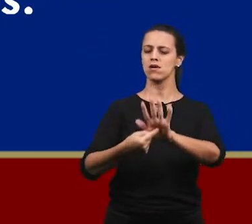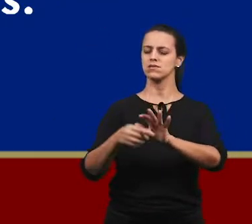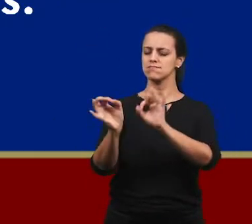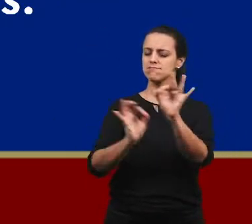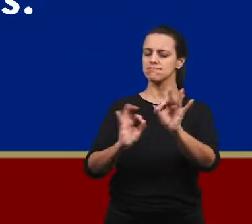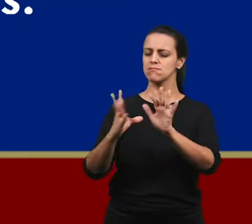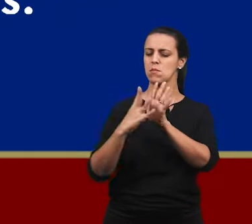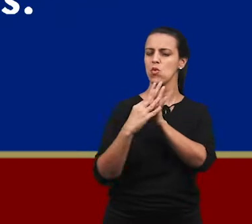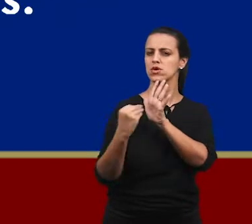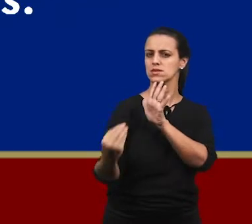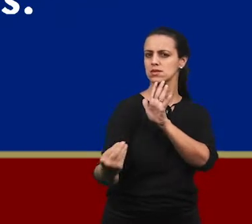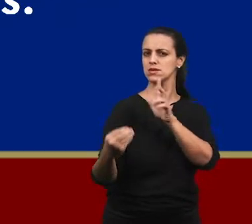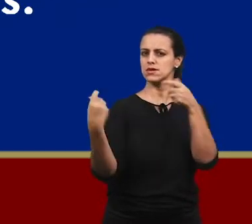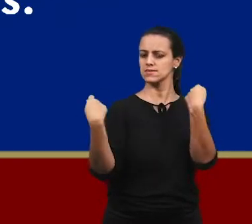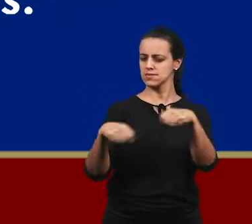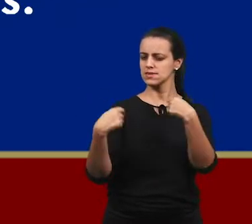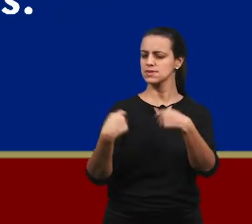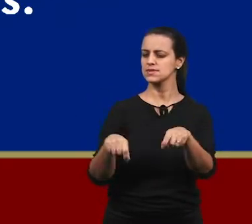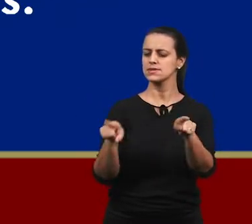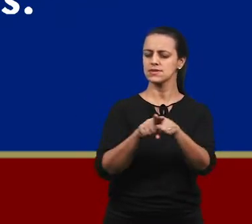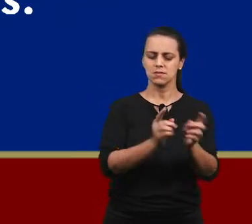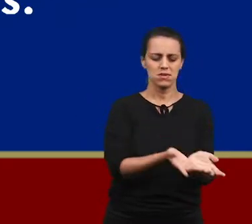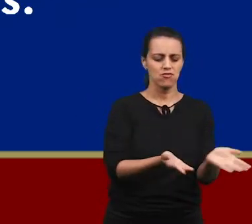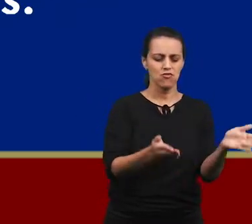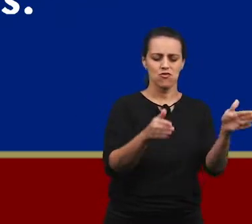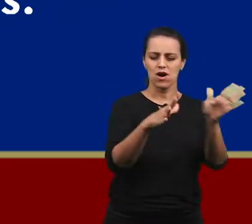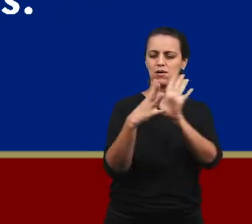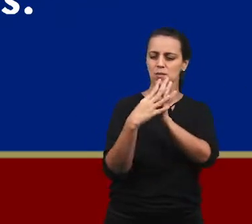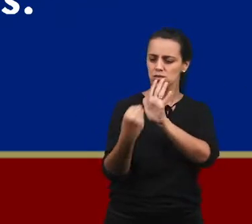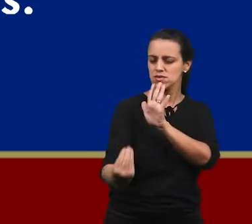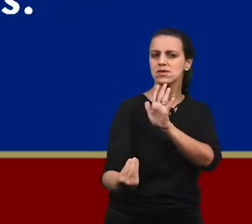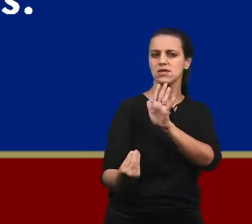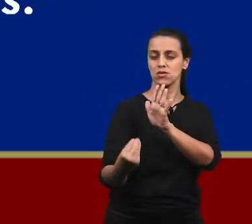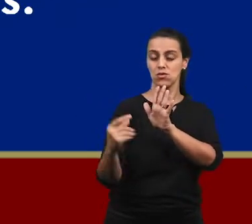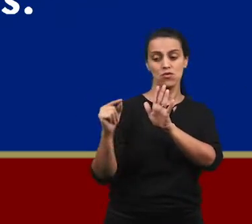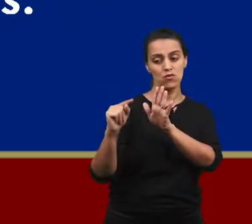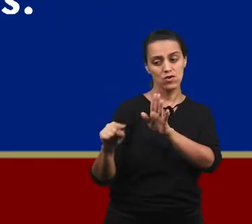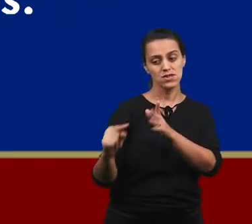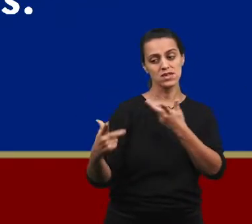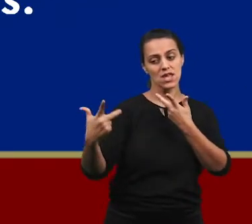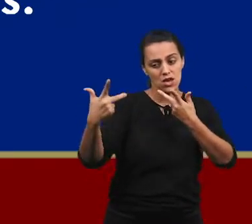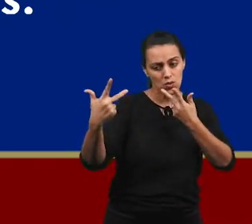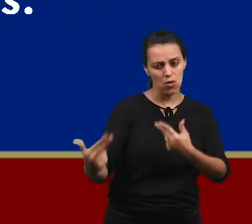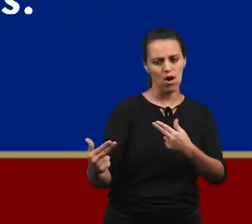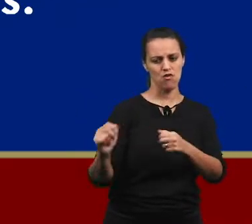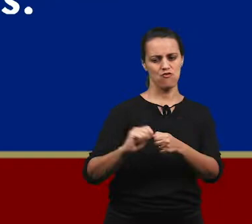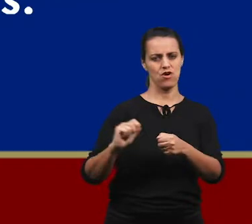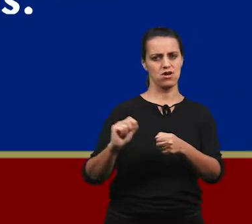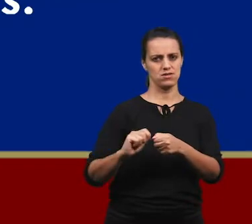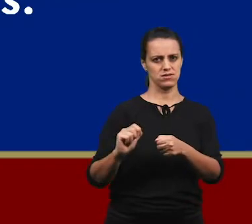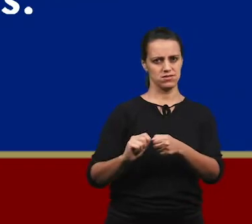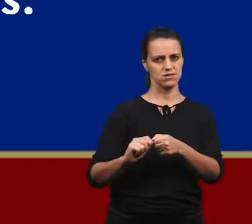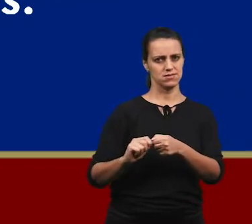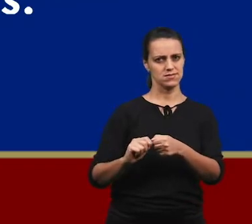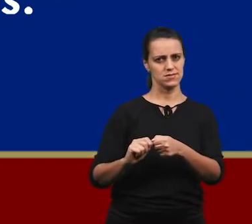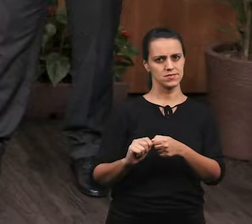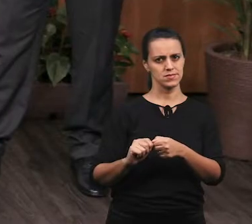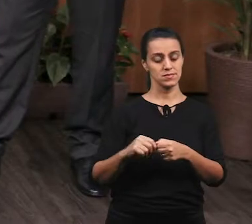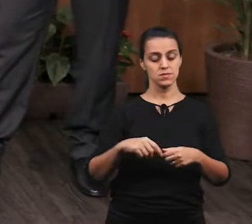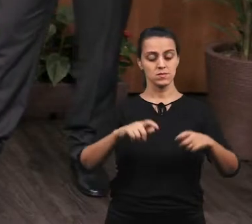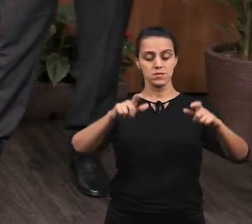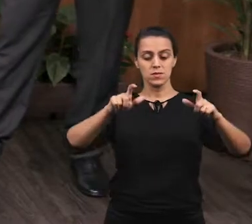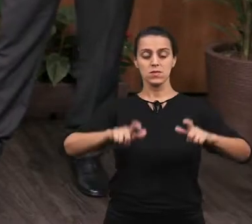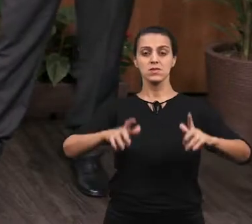я показываю тебе, образец скинии, образец всех сосудов ее, так и сделайте».